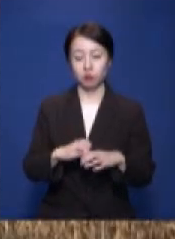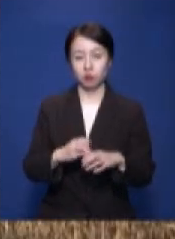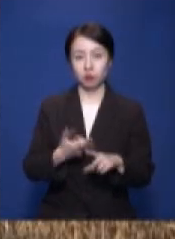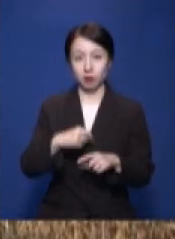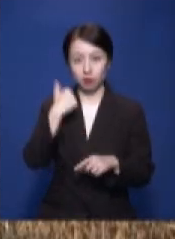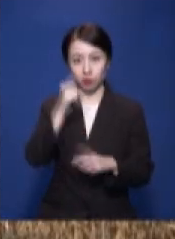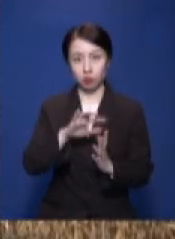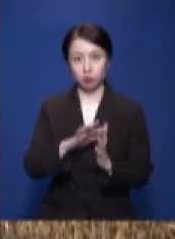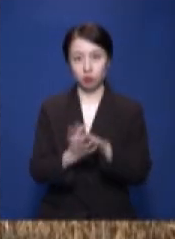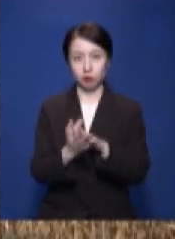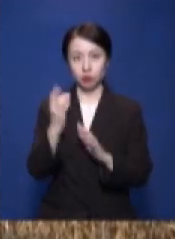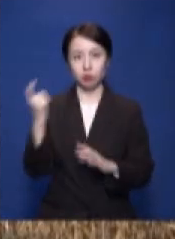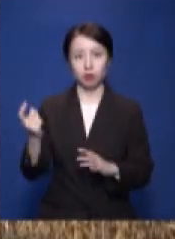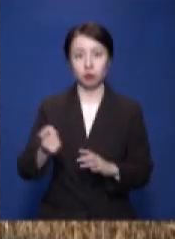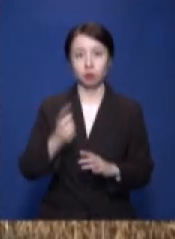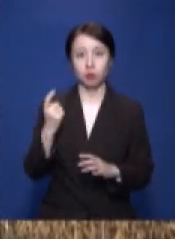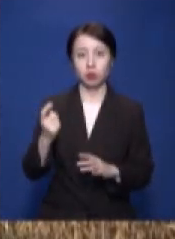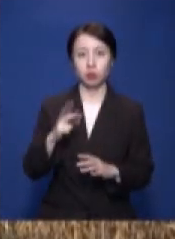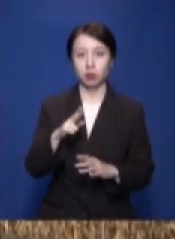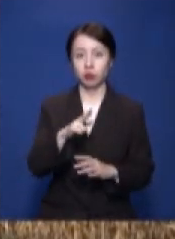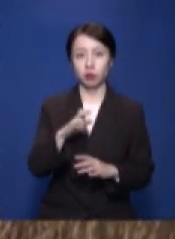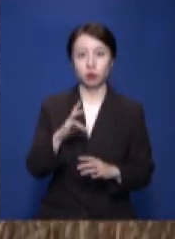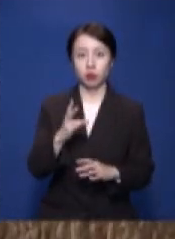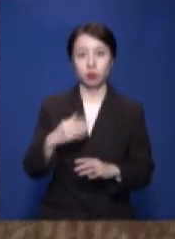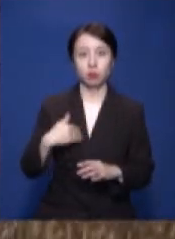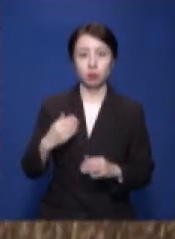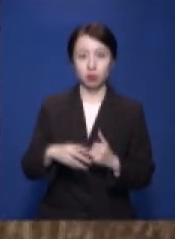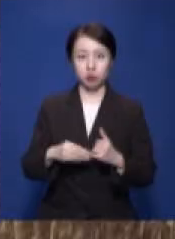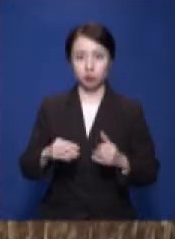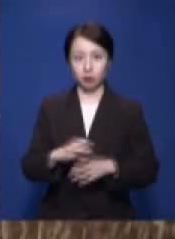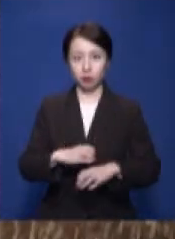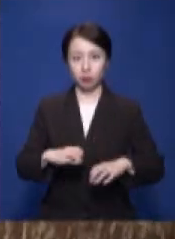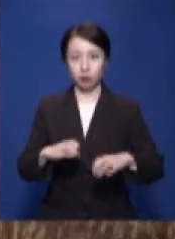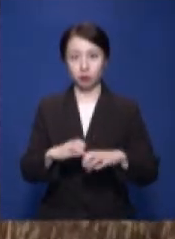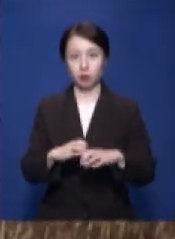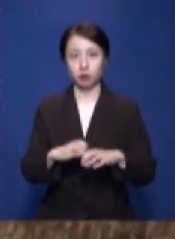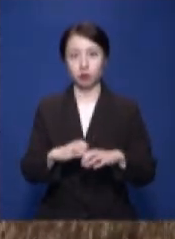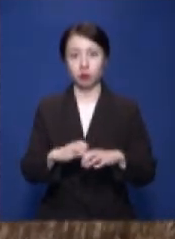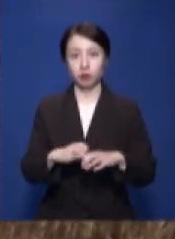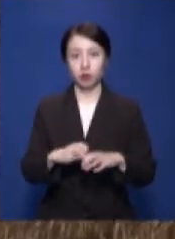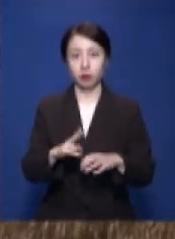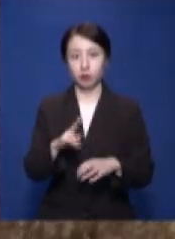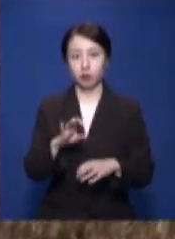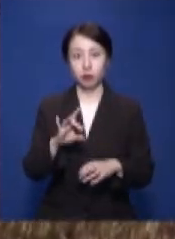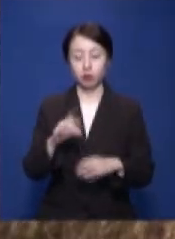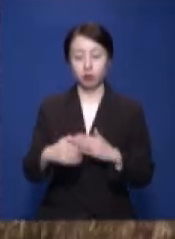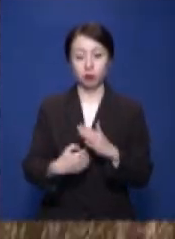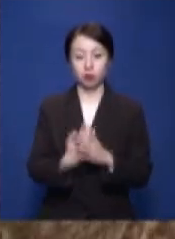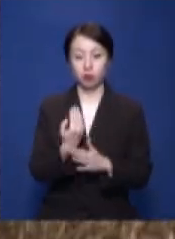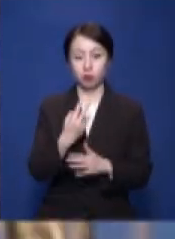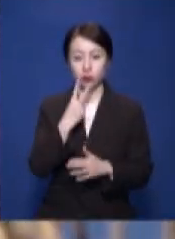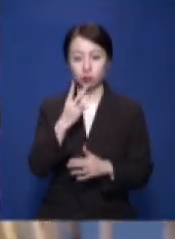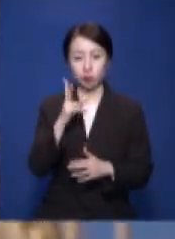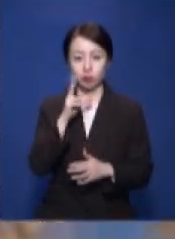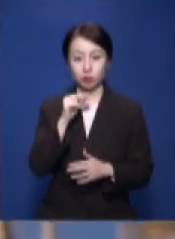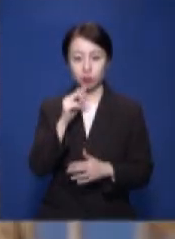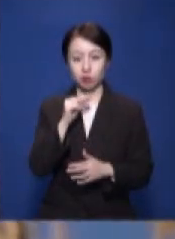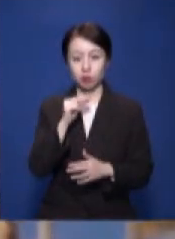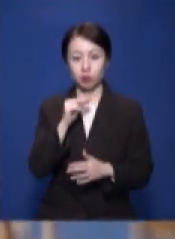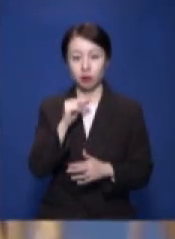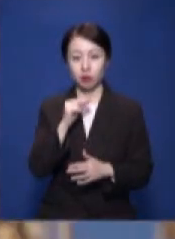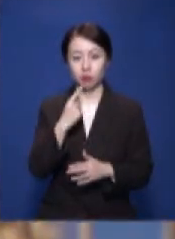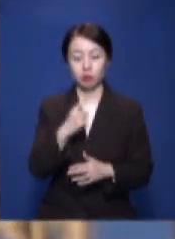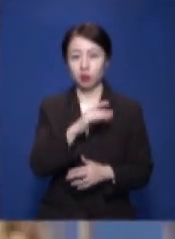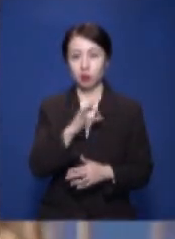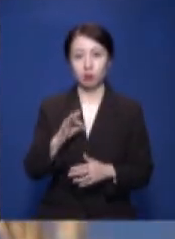Биыл шаруашылықтар 257 мың тонна минералды тыңайтқыштарды алқапқа енгізді. Сорты жаңарту бойынша көрсеткіш